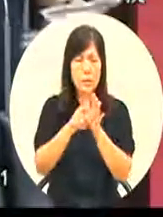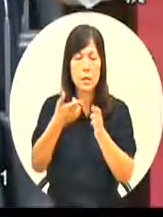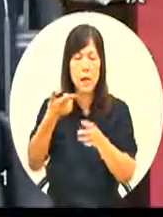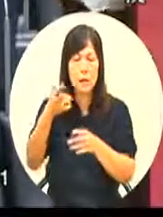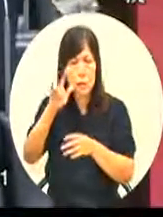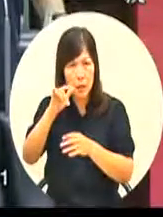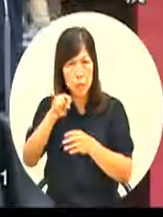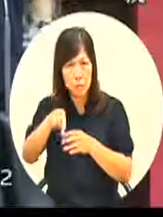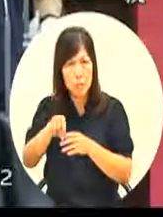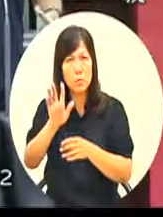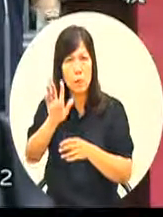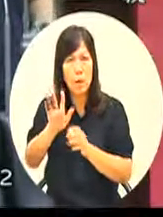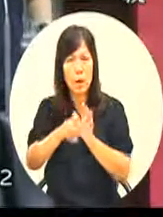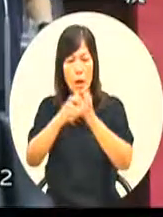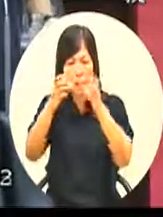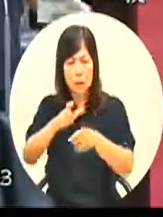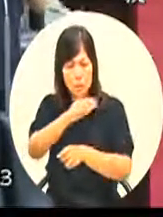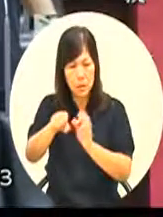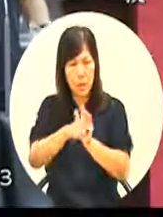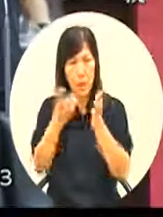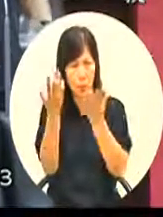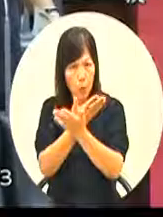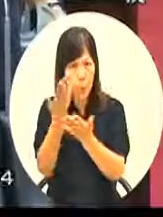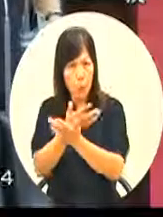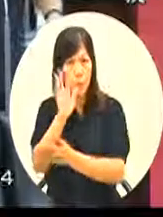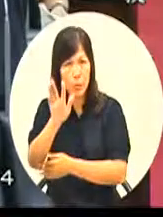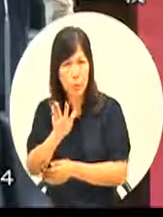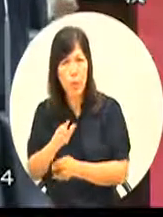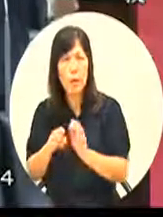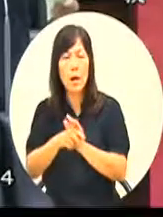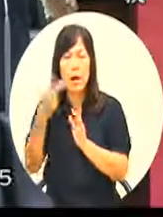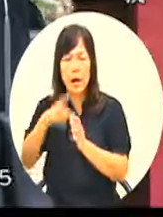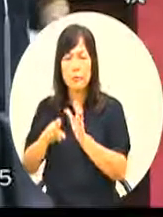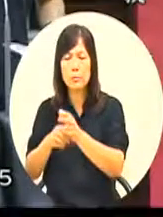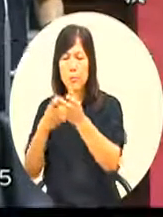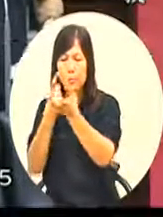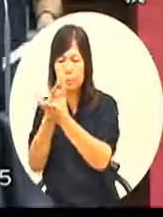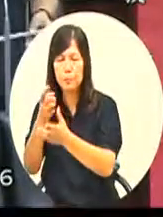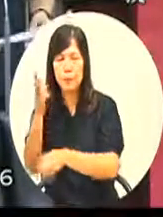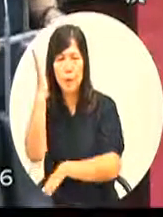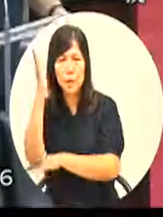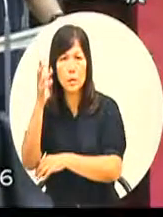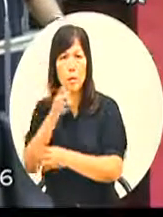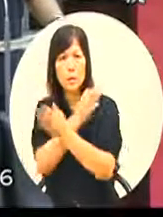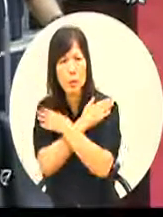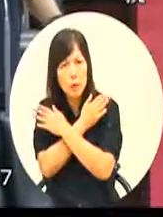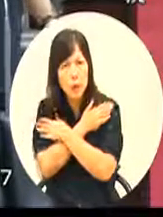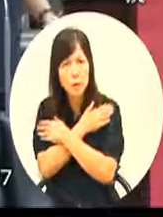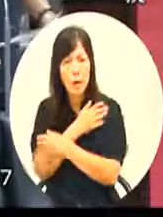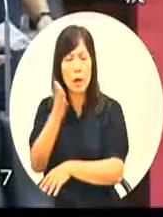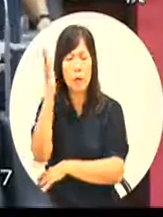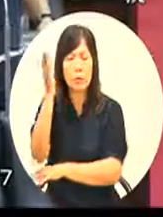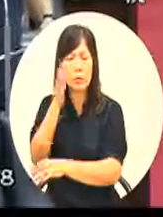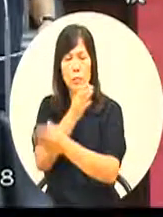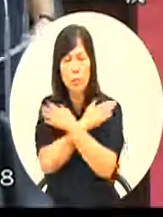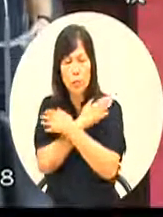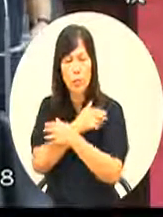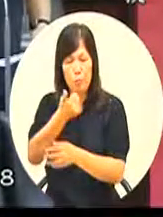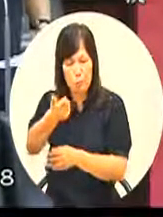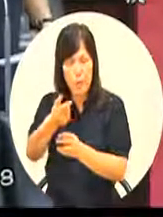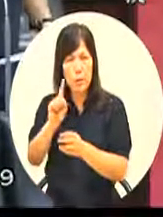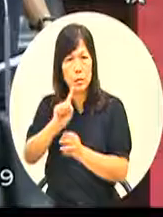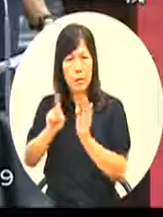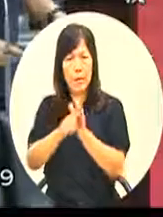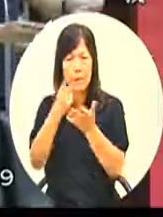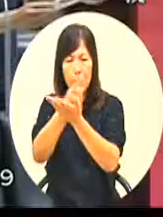上，或者是这些设备的更新上面，或者是你要参加公立幼稚园。那公立幼稚园最大的优点，每个人